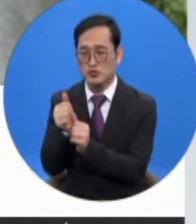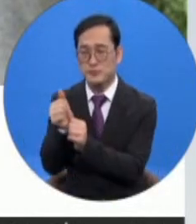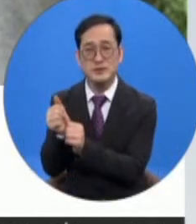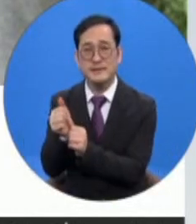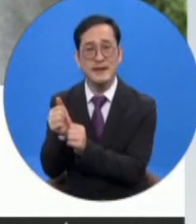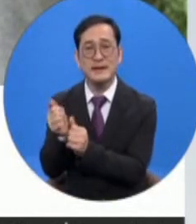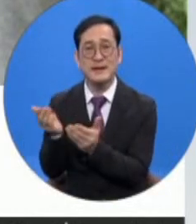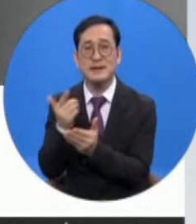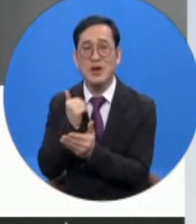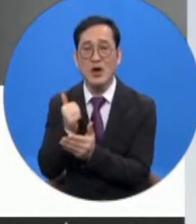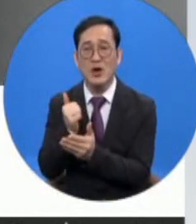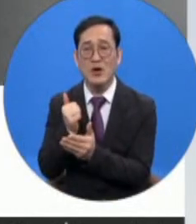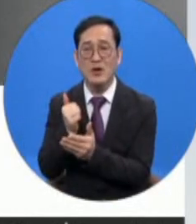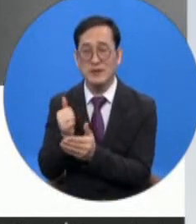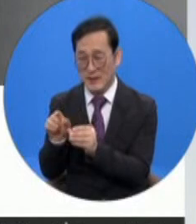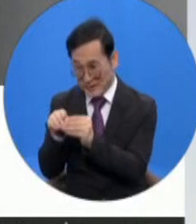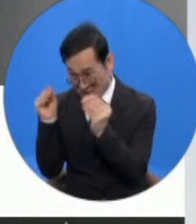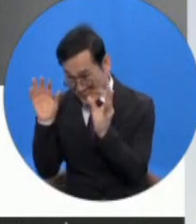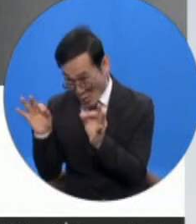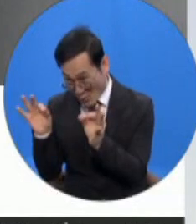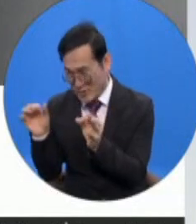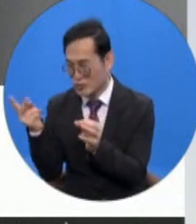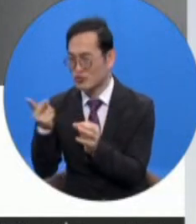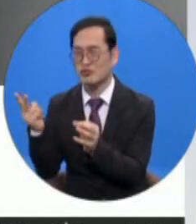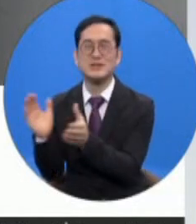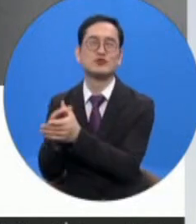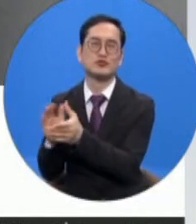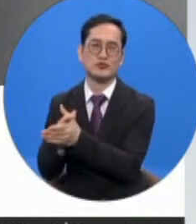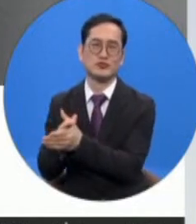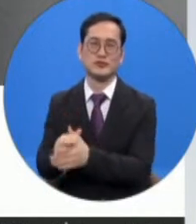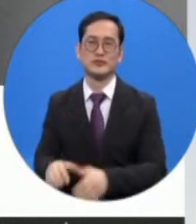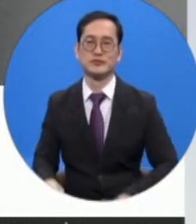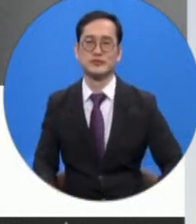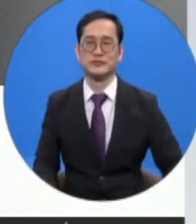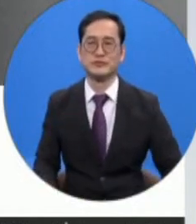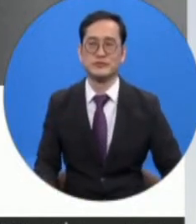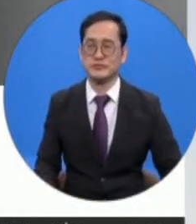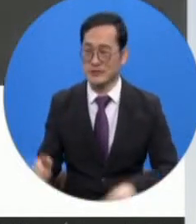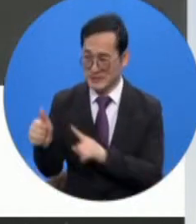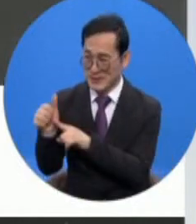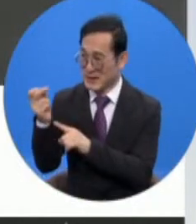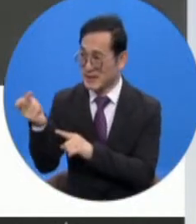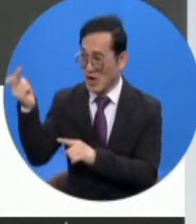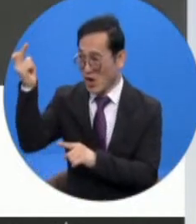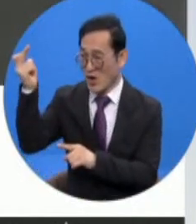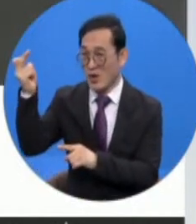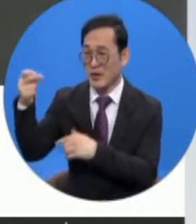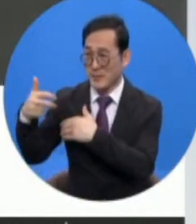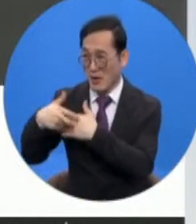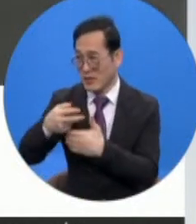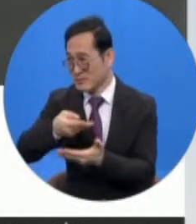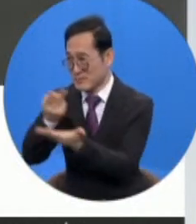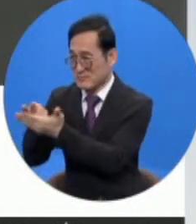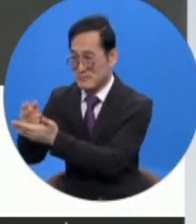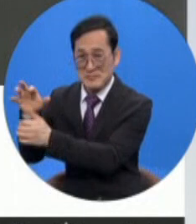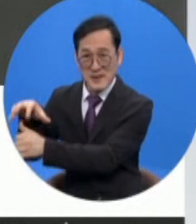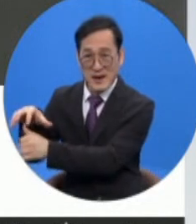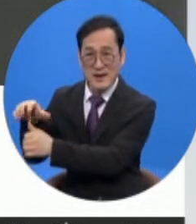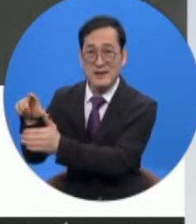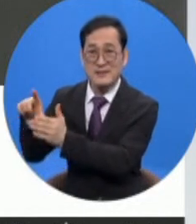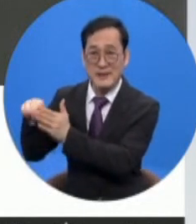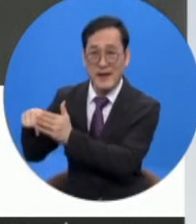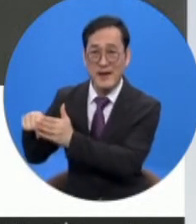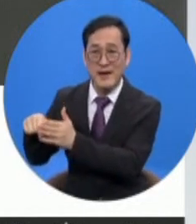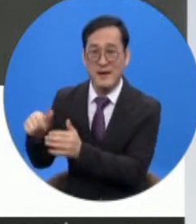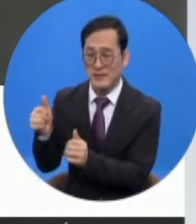사실은 동갑내기 친구예요. 그래가지고 그 이재명 후보의 형인 이재선 씨가 정신병원 감금됐을 때에도